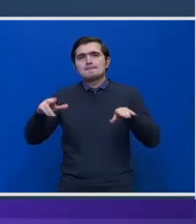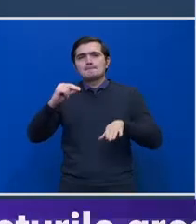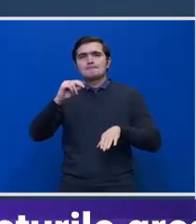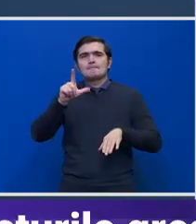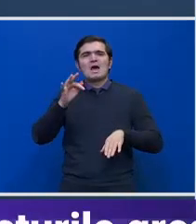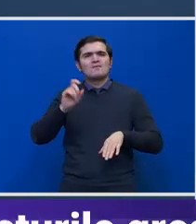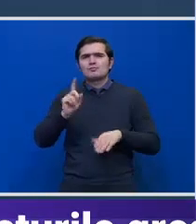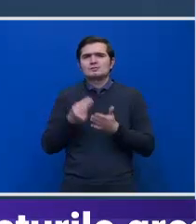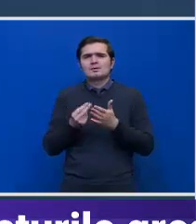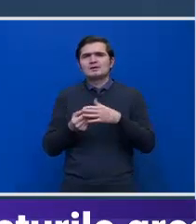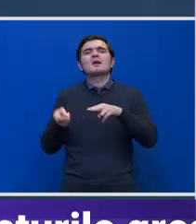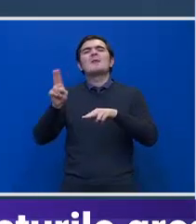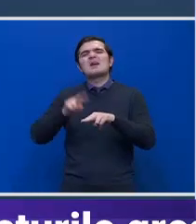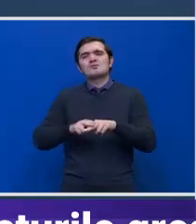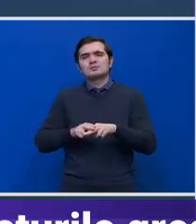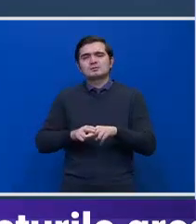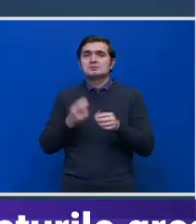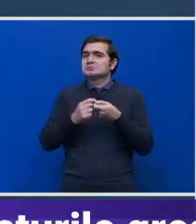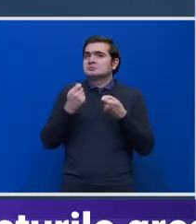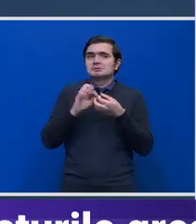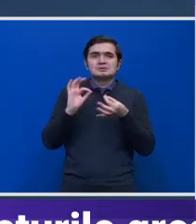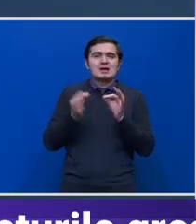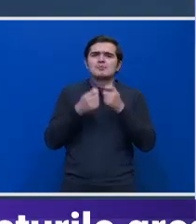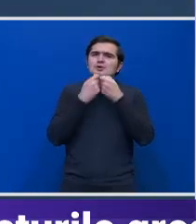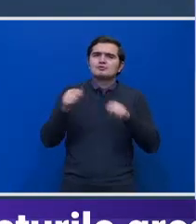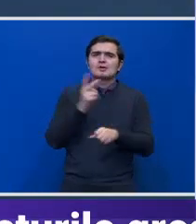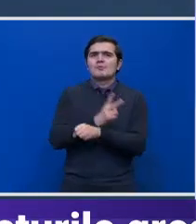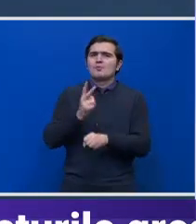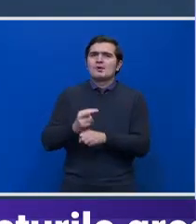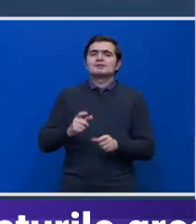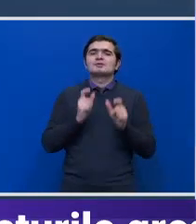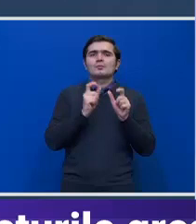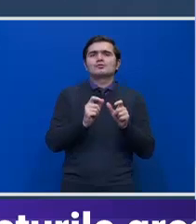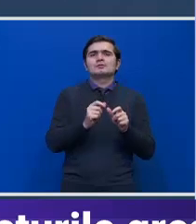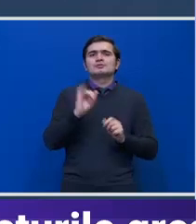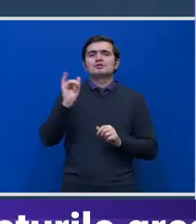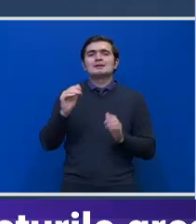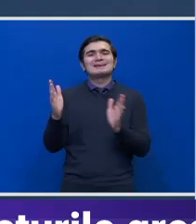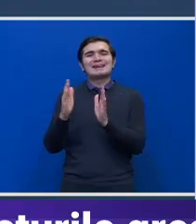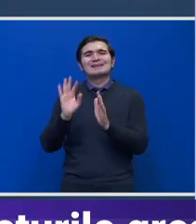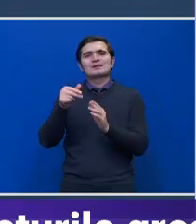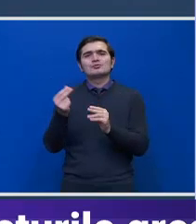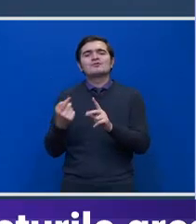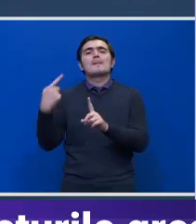nu mai mult de acel plafon. Deci toată populația este protejată cu un plafon, dar cei care se încadrează au ceva suplimentar.